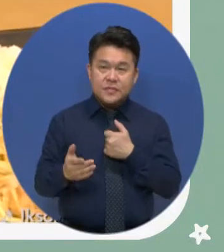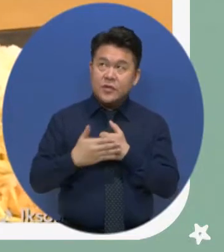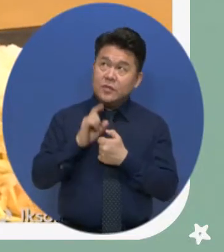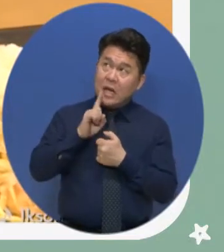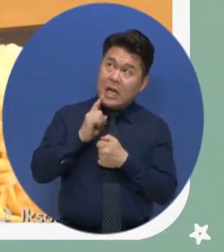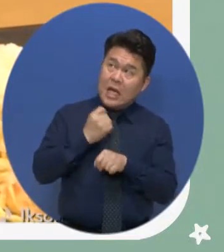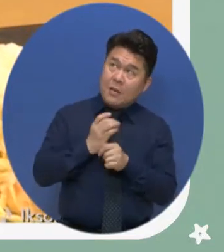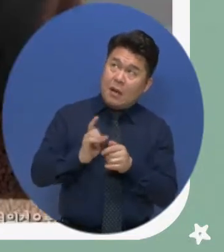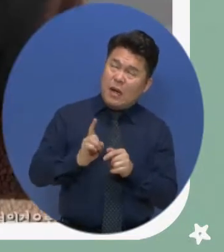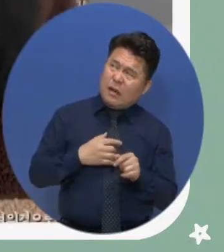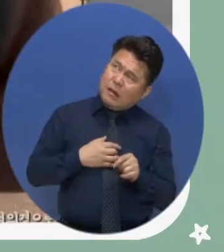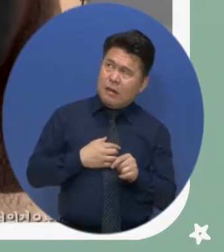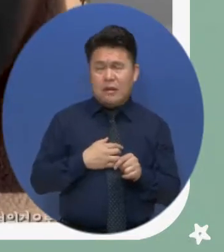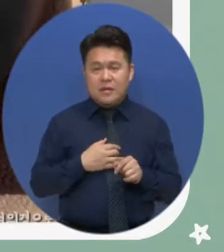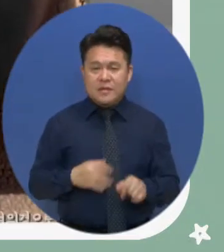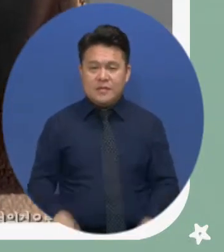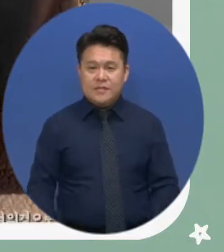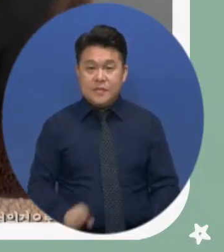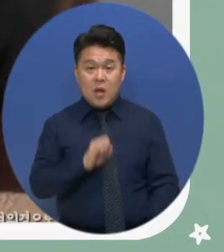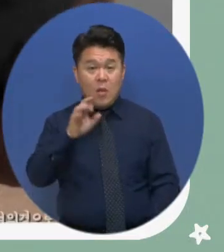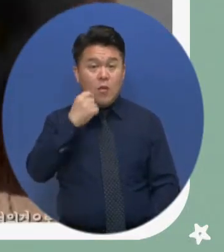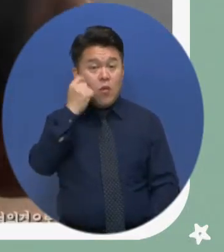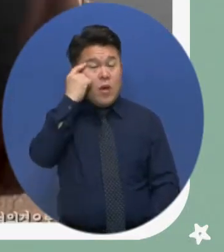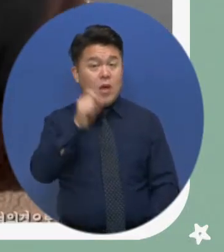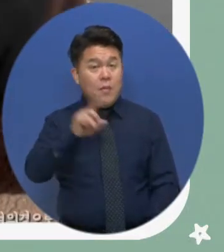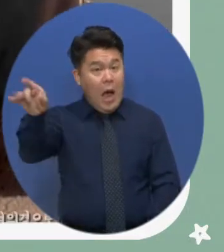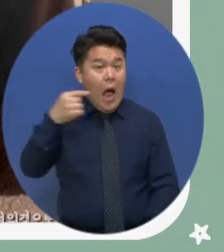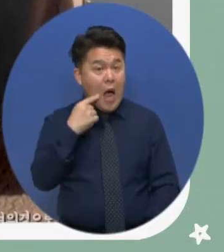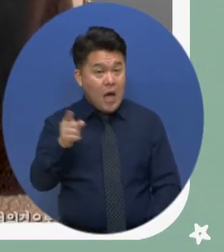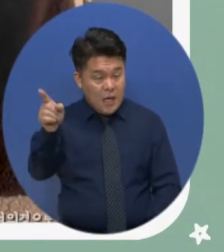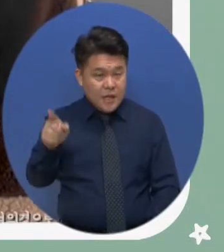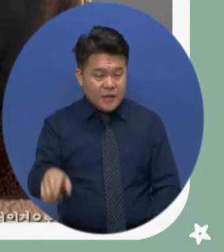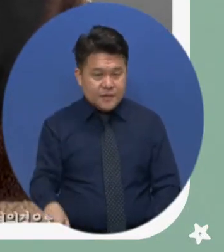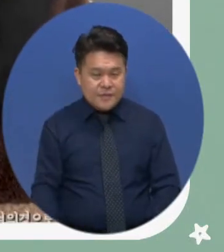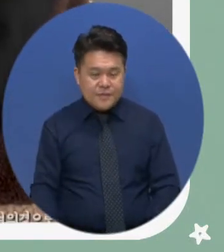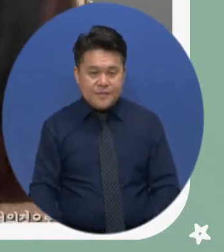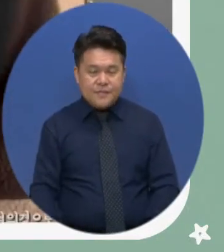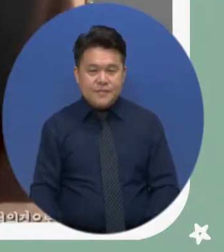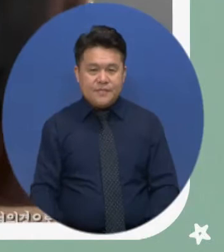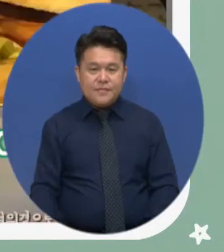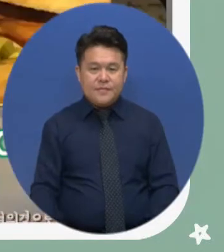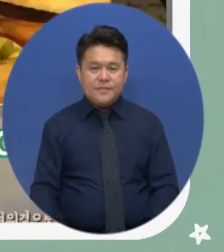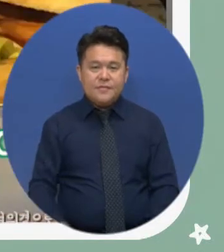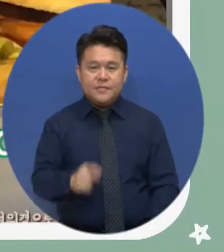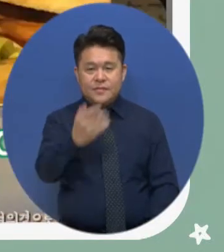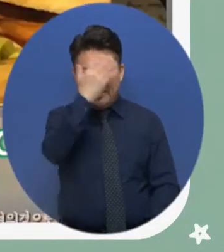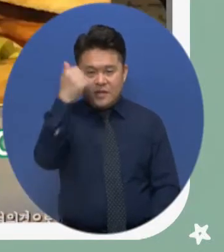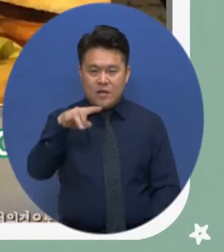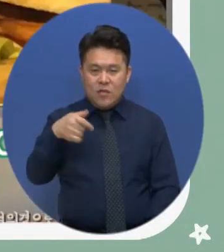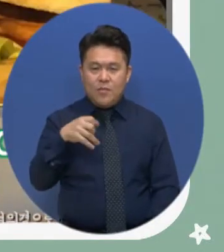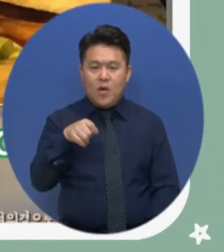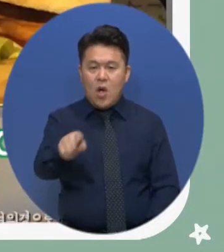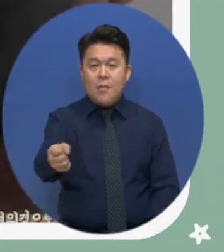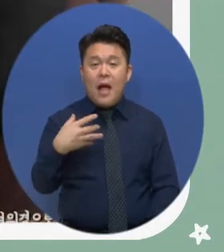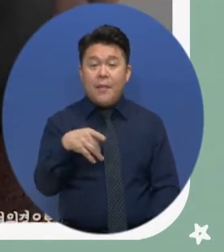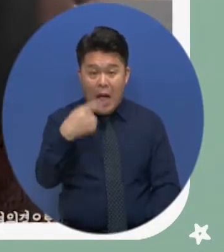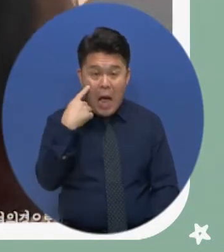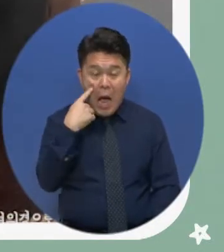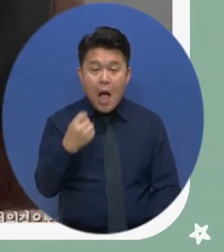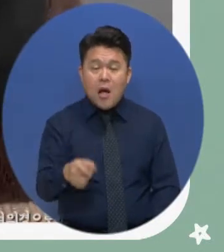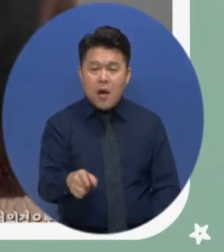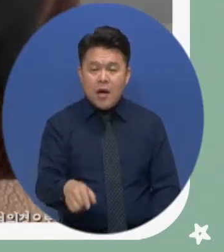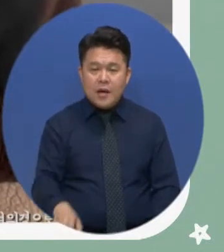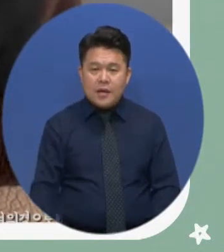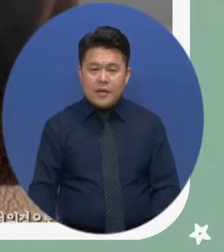되나? 내가 어떻게든 해봐야 되나? 왜 말을 못해? 왜 말을 못하냐고! 너가 엄청 파워버거다. 왜